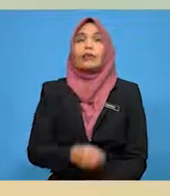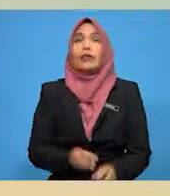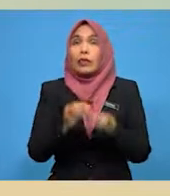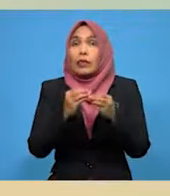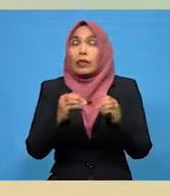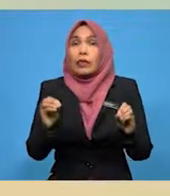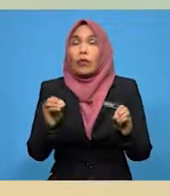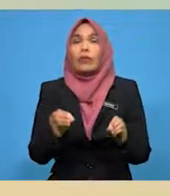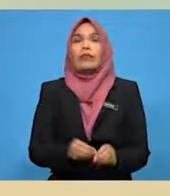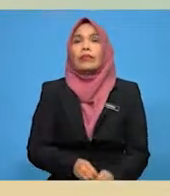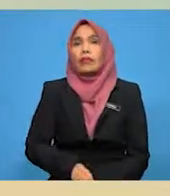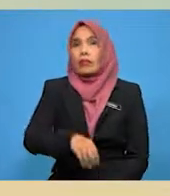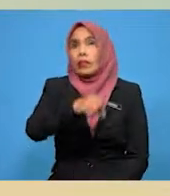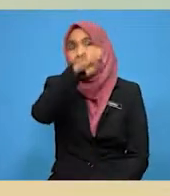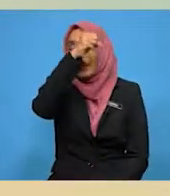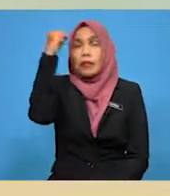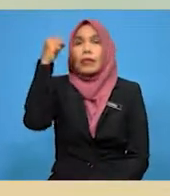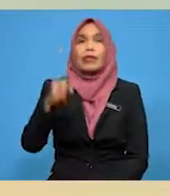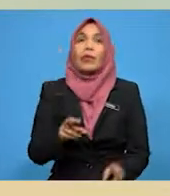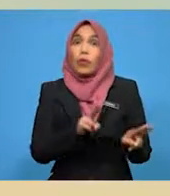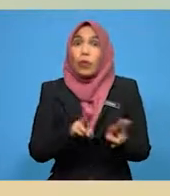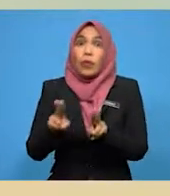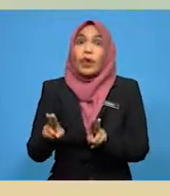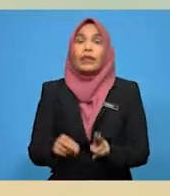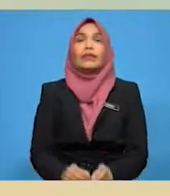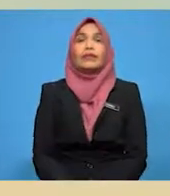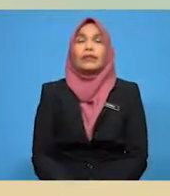suhu yang drastik sebelum dimasukkan ke dalam seta.